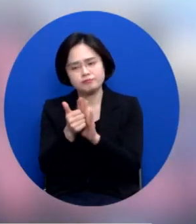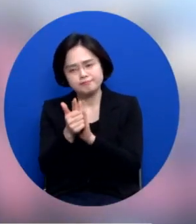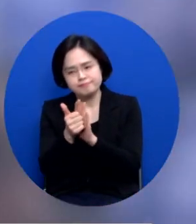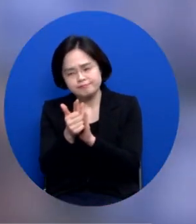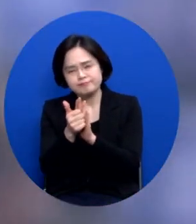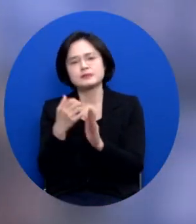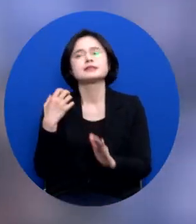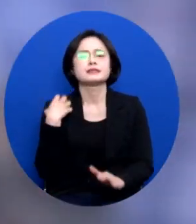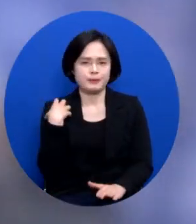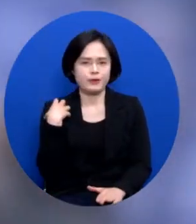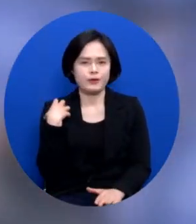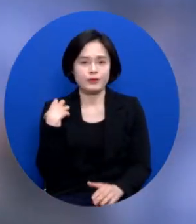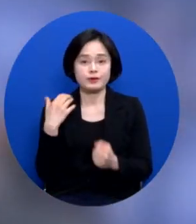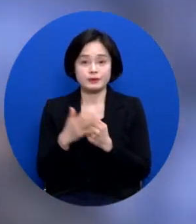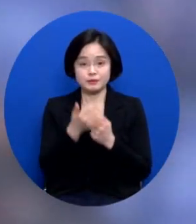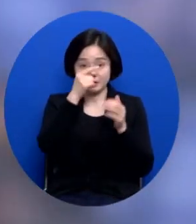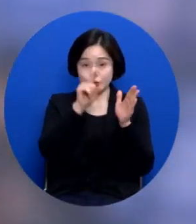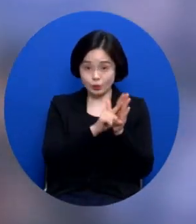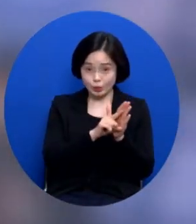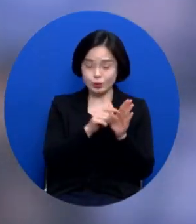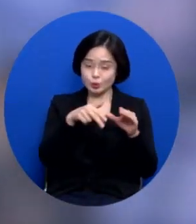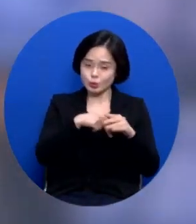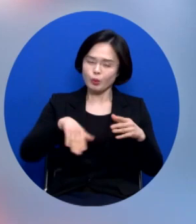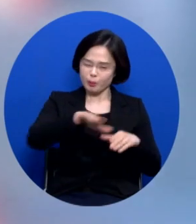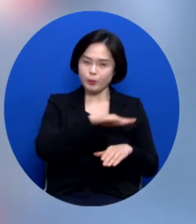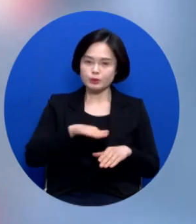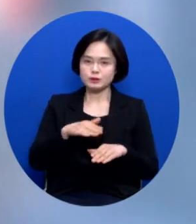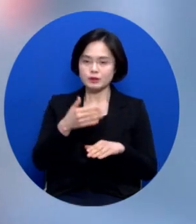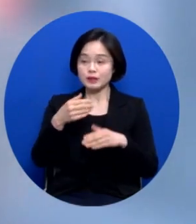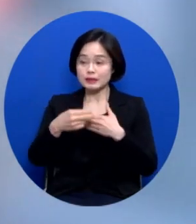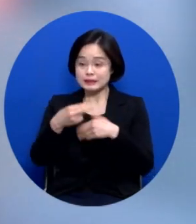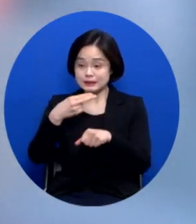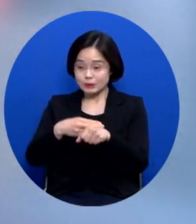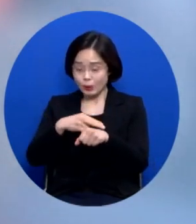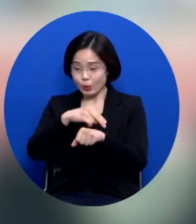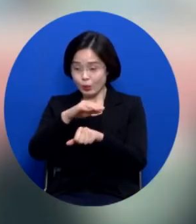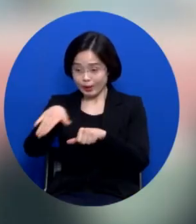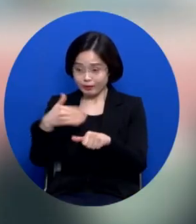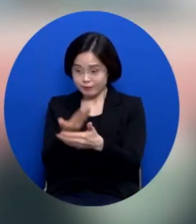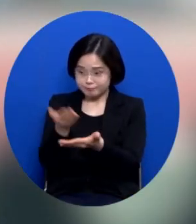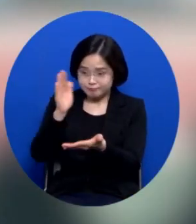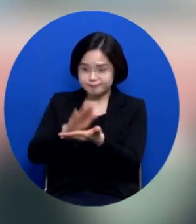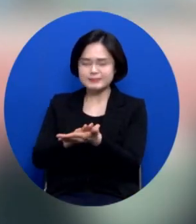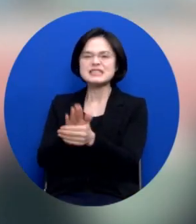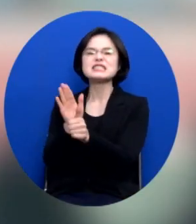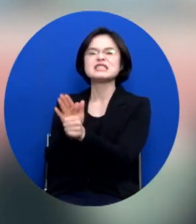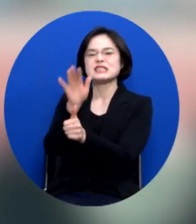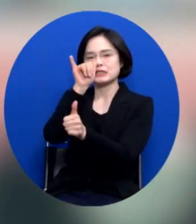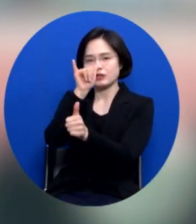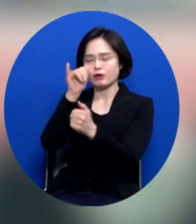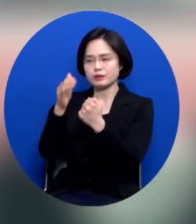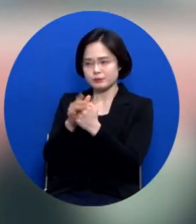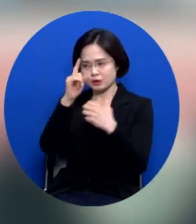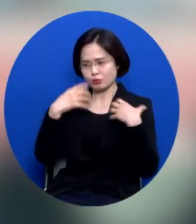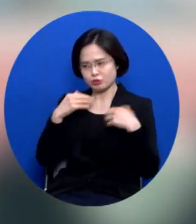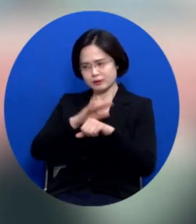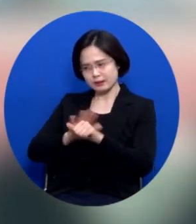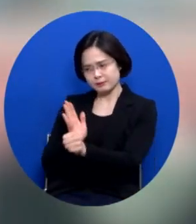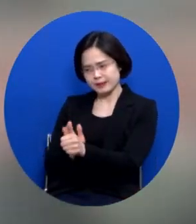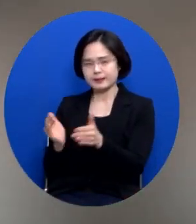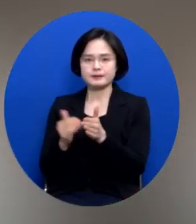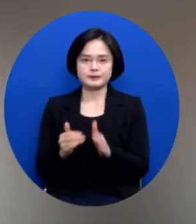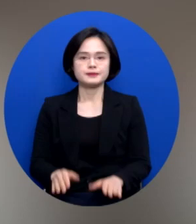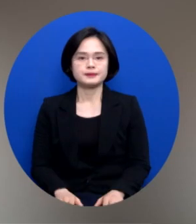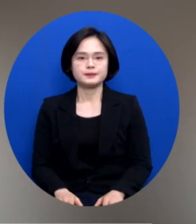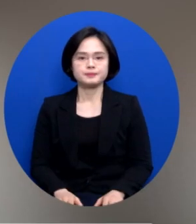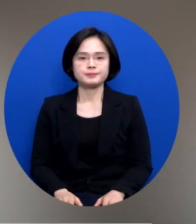비롯한 종교계가 의료개혁을 지지하는 만큼 의사 증원을 비롯해 의료개혁을 잘 마무리해달라고 밝혔습니다. 특히